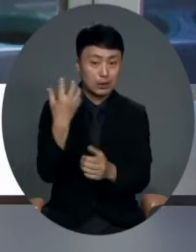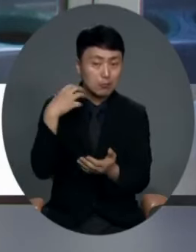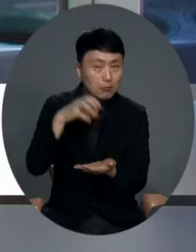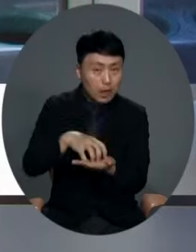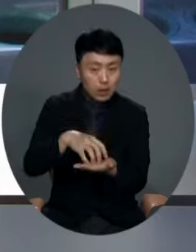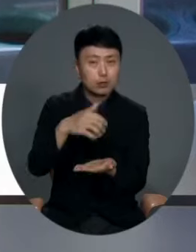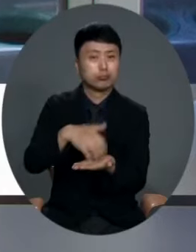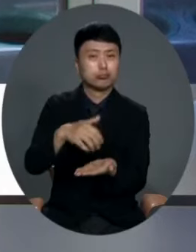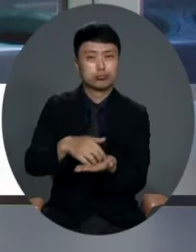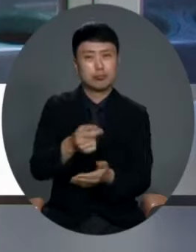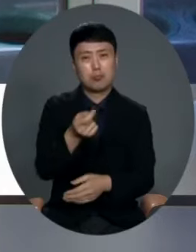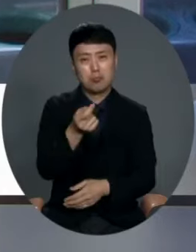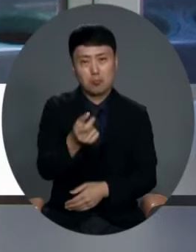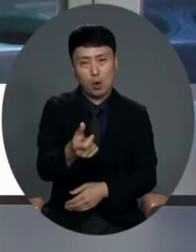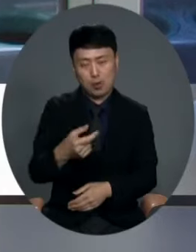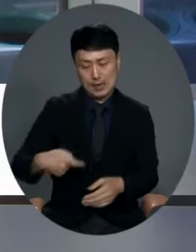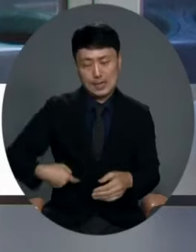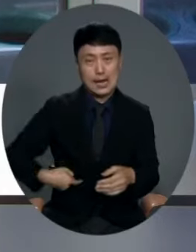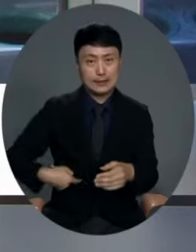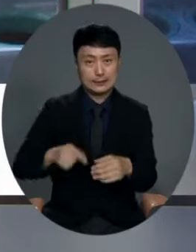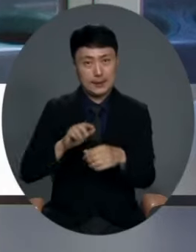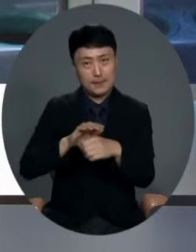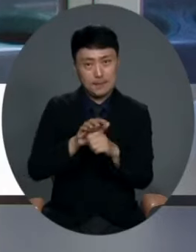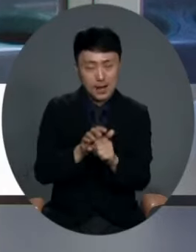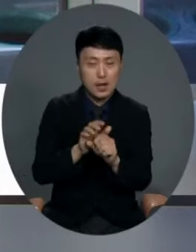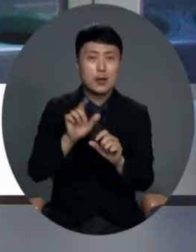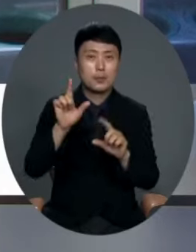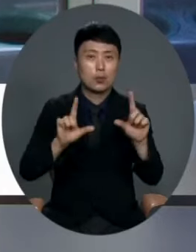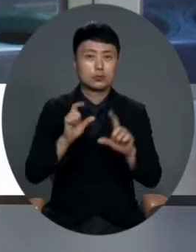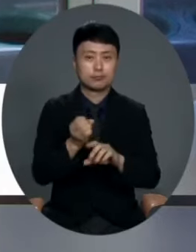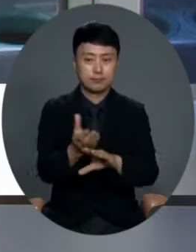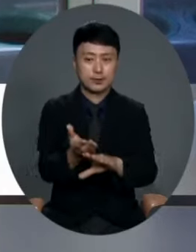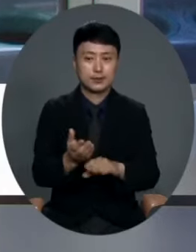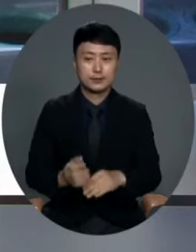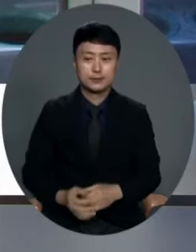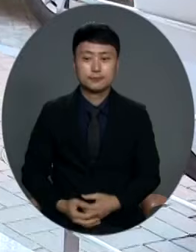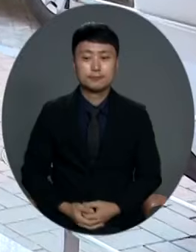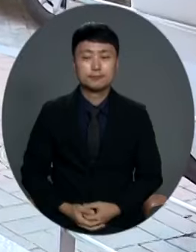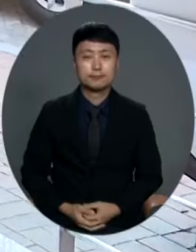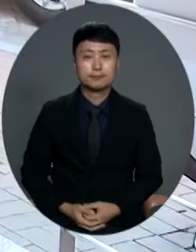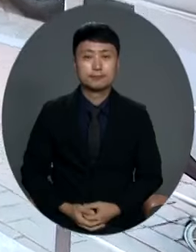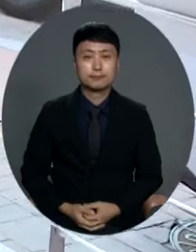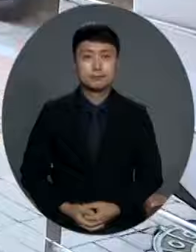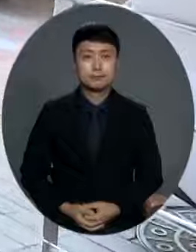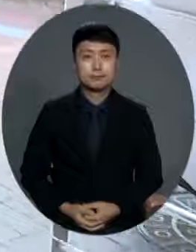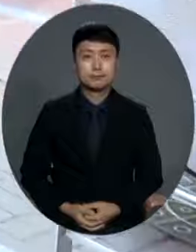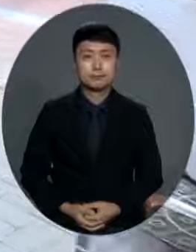양산이 많다고 합니다. 양심이 버려진 현장을 변예주 기자가 다녀왔습니다.